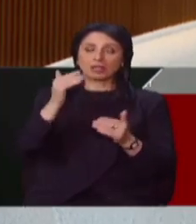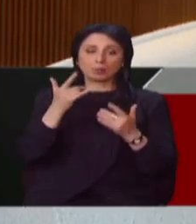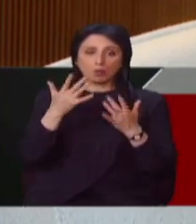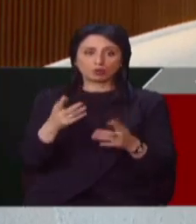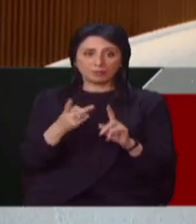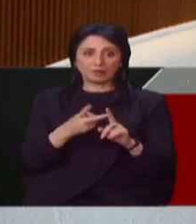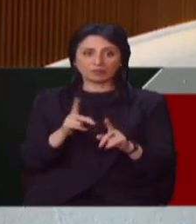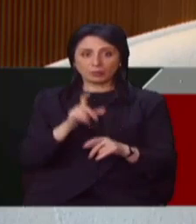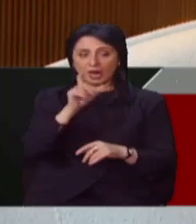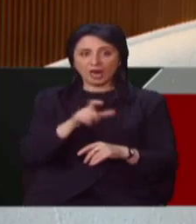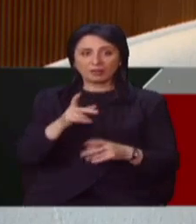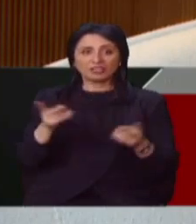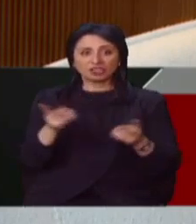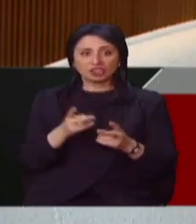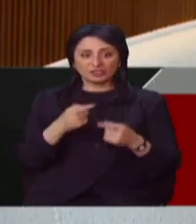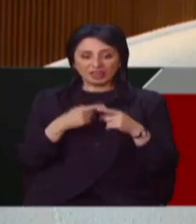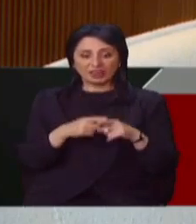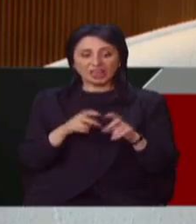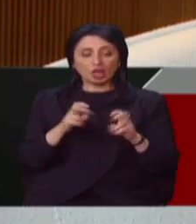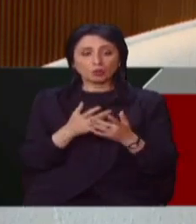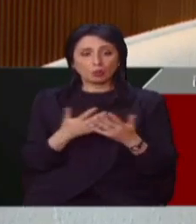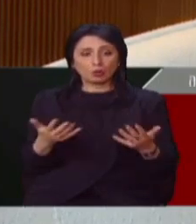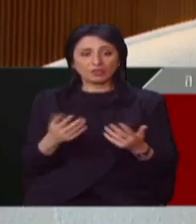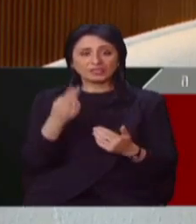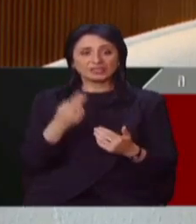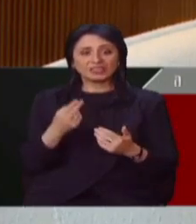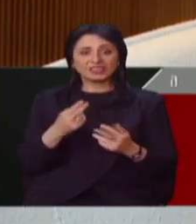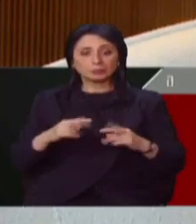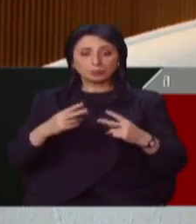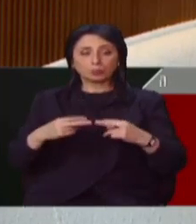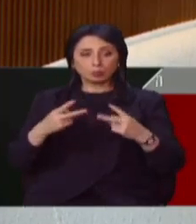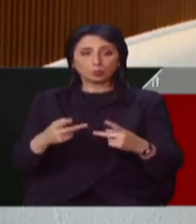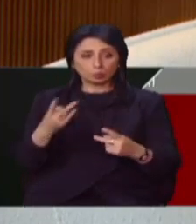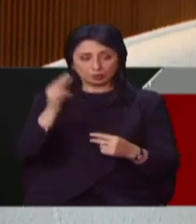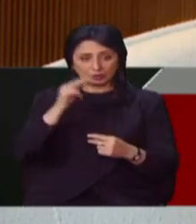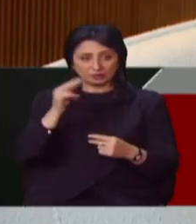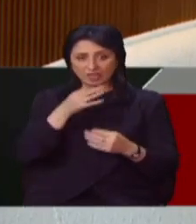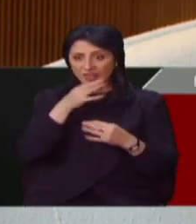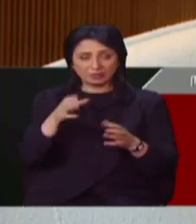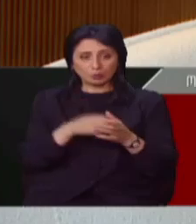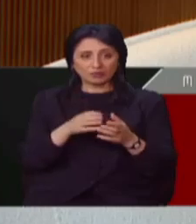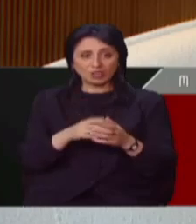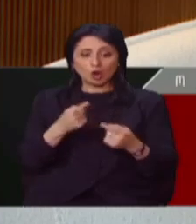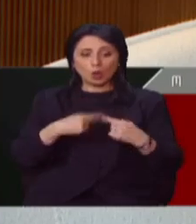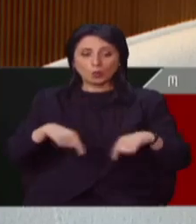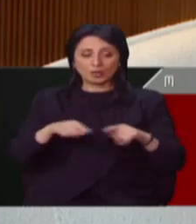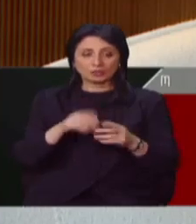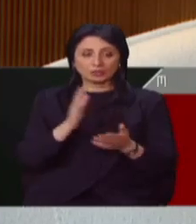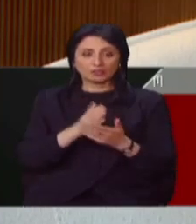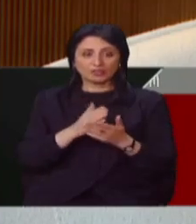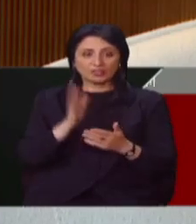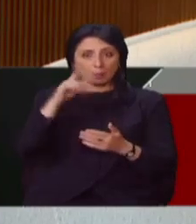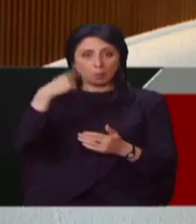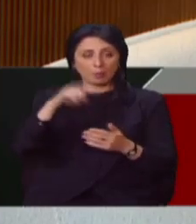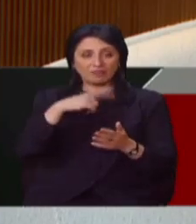და მეორე რომ ადამიანები გვჭირდება ტექნოლოგიებში და ციფრული გაციფრულება ზოგადად ნებისმიერ კომპანიაში, ორგანიზაციაში არის